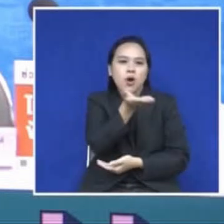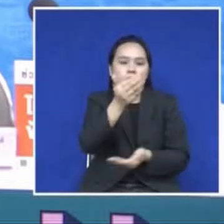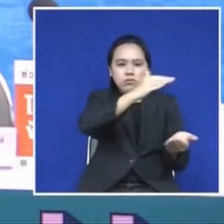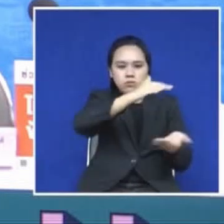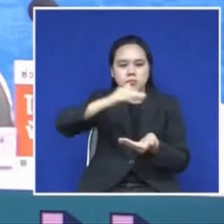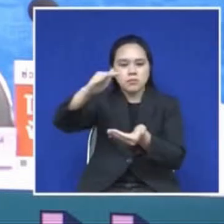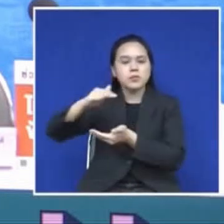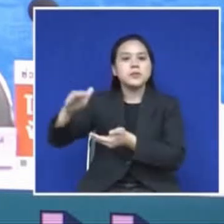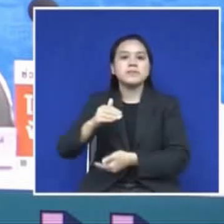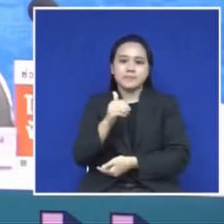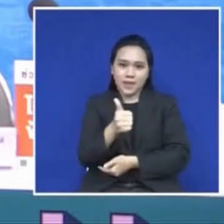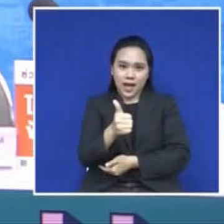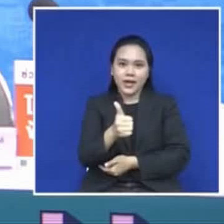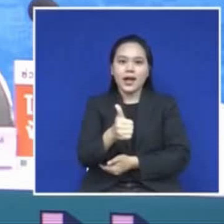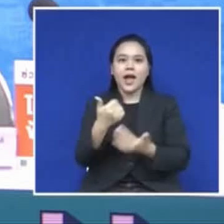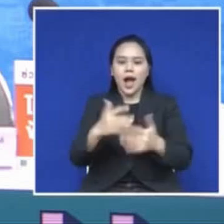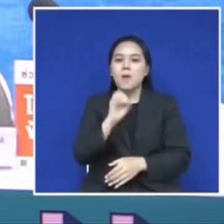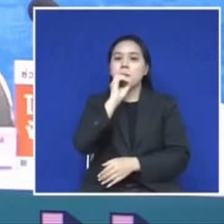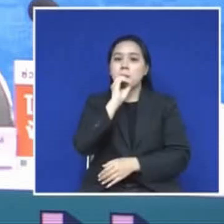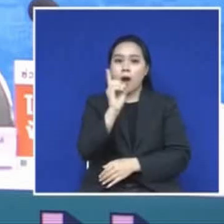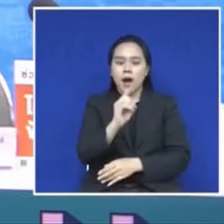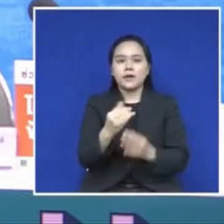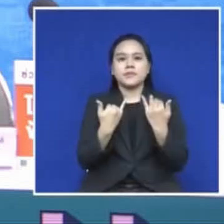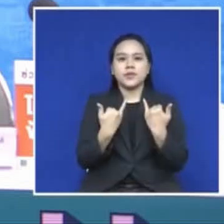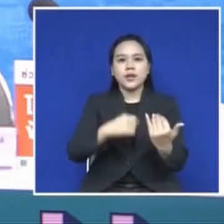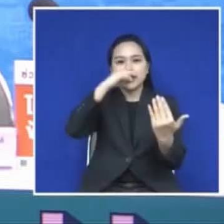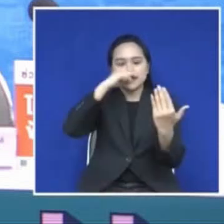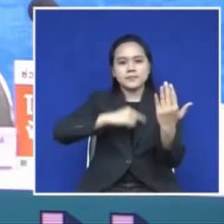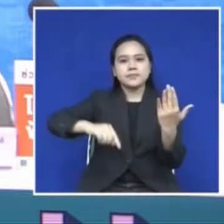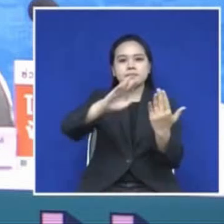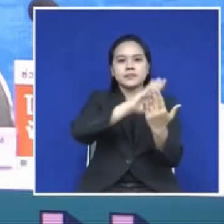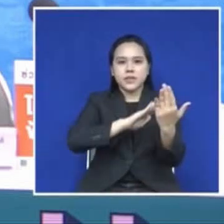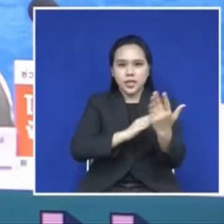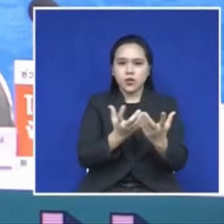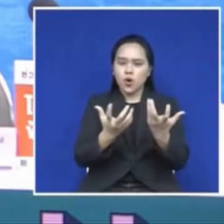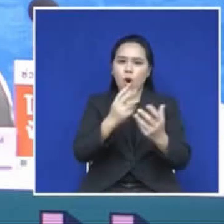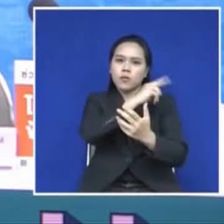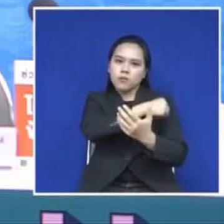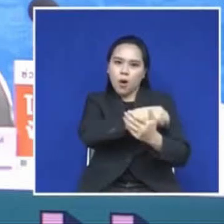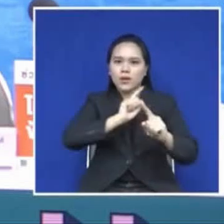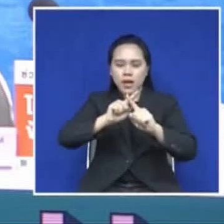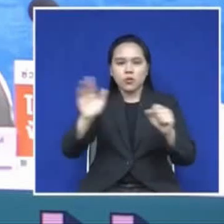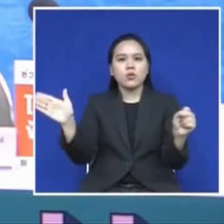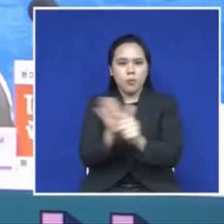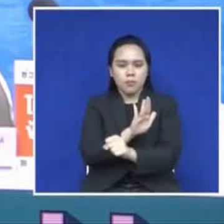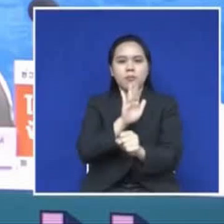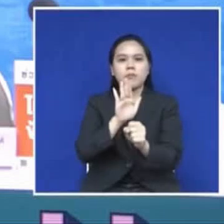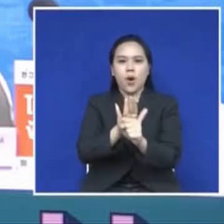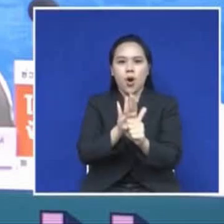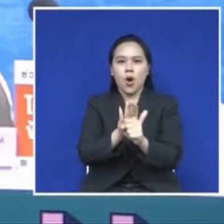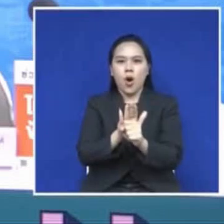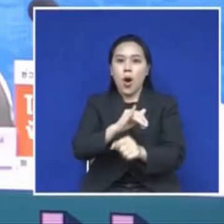ของสมุทรสาครนะครับเพราะว่าแรงงานต่างอยู่สมุทรสาครจริงๆเนี่ยแหละคนดอก Sแสนคนมั้ยอะไรอย่างไรข้อมูลล่าสุด15